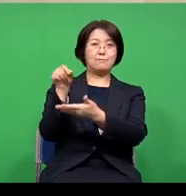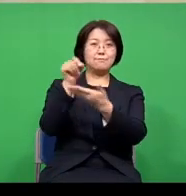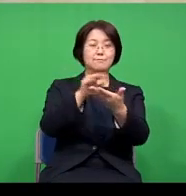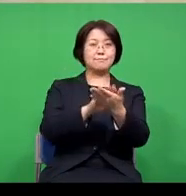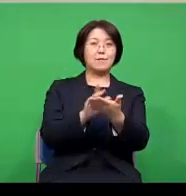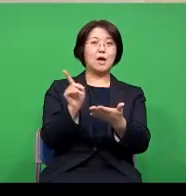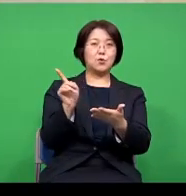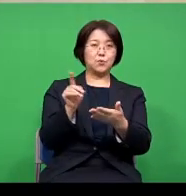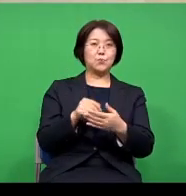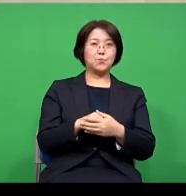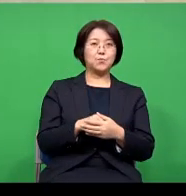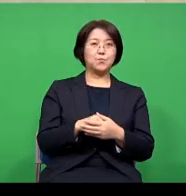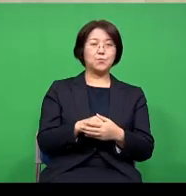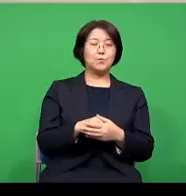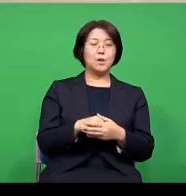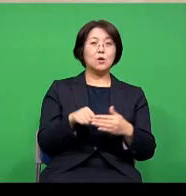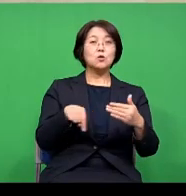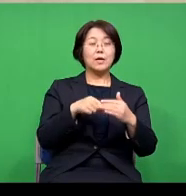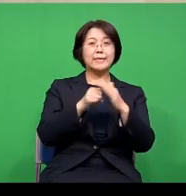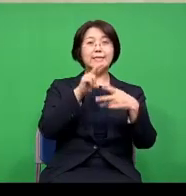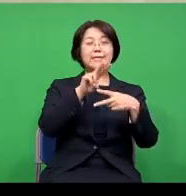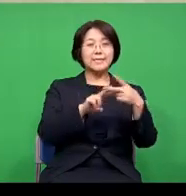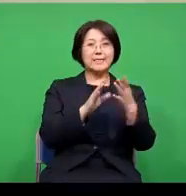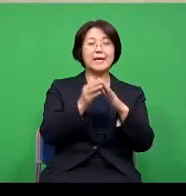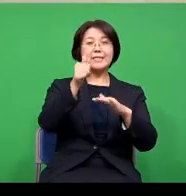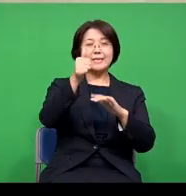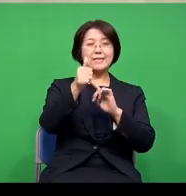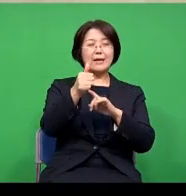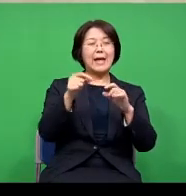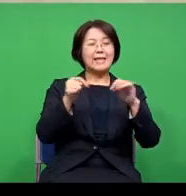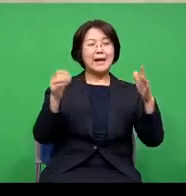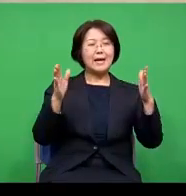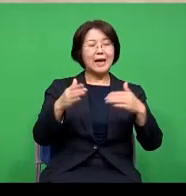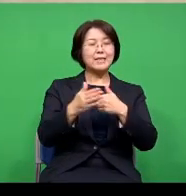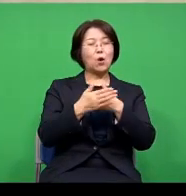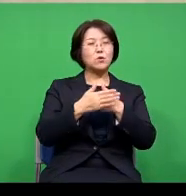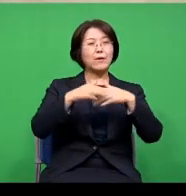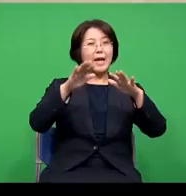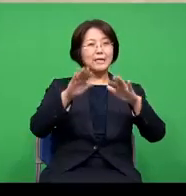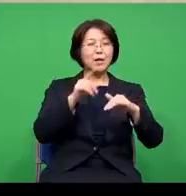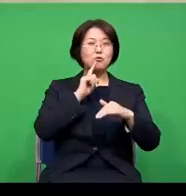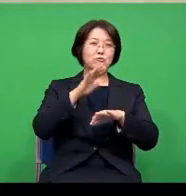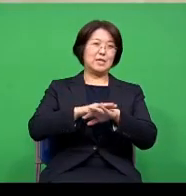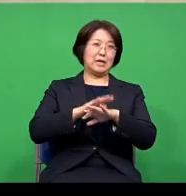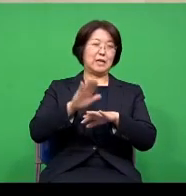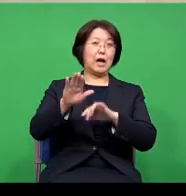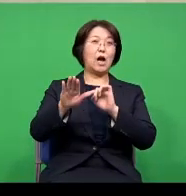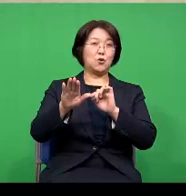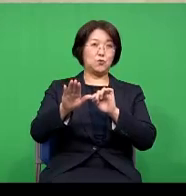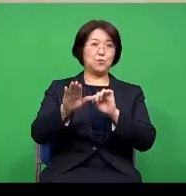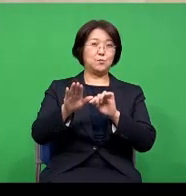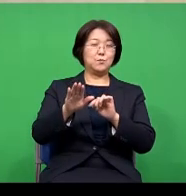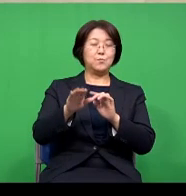で、まあ、知事のことを、まあ、いい方だと、長い間お世話になったというふうにおっしゃっておられる一方